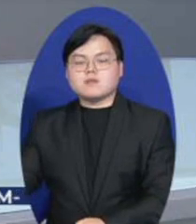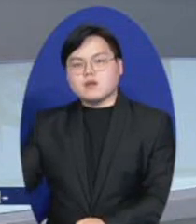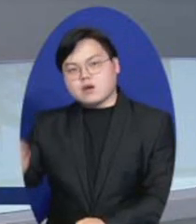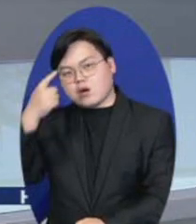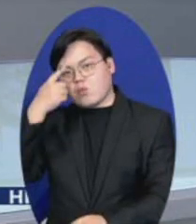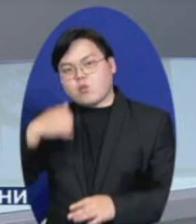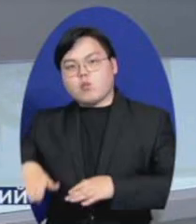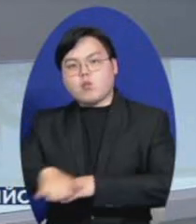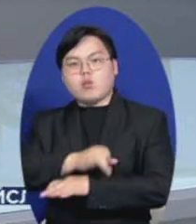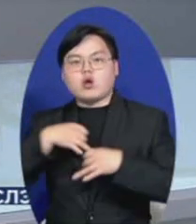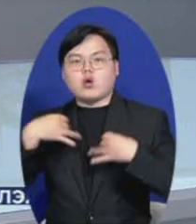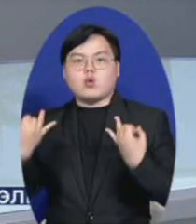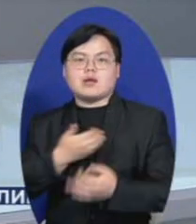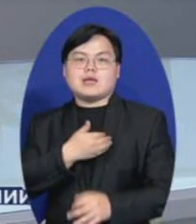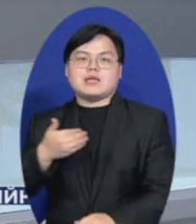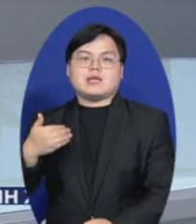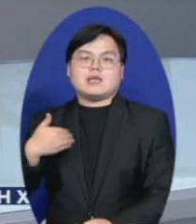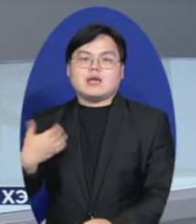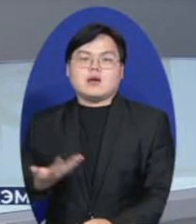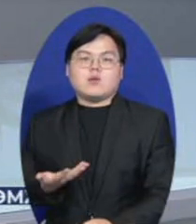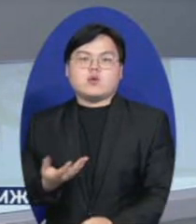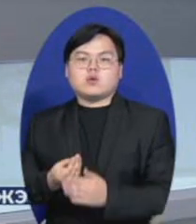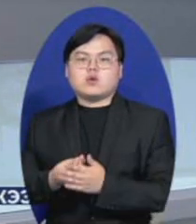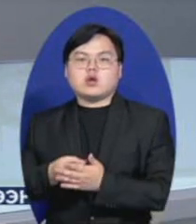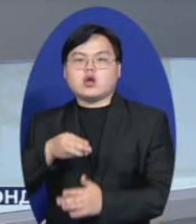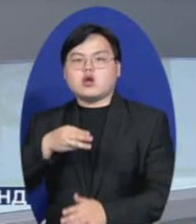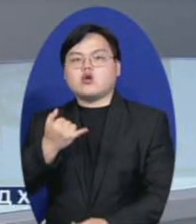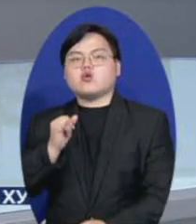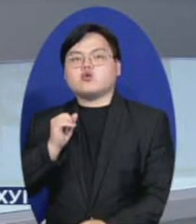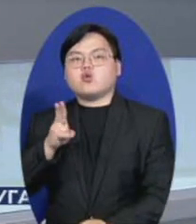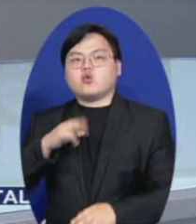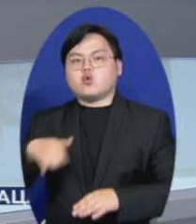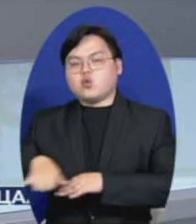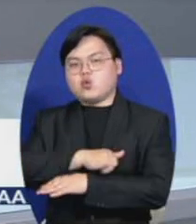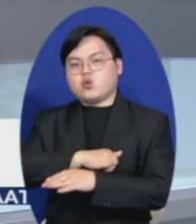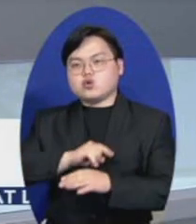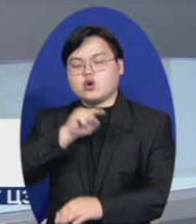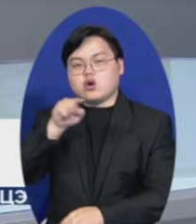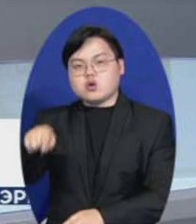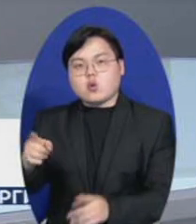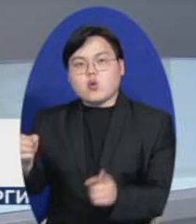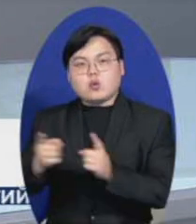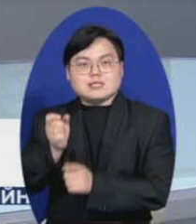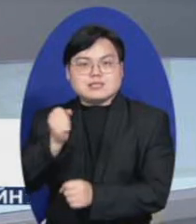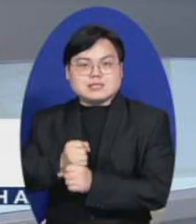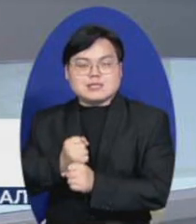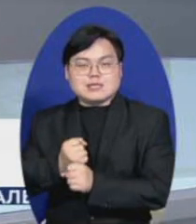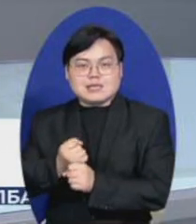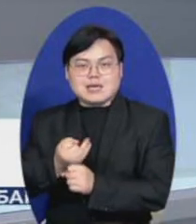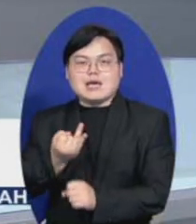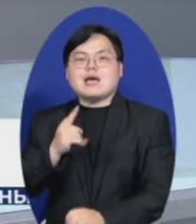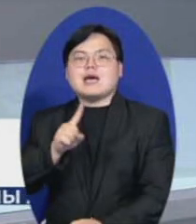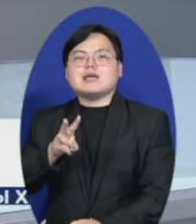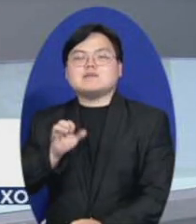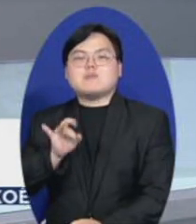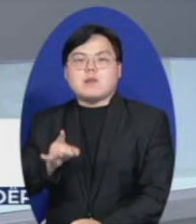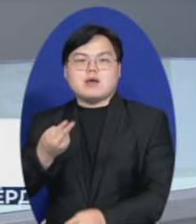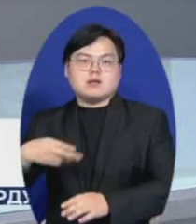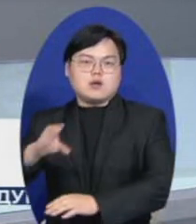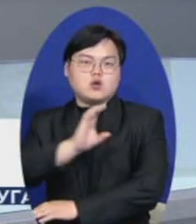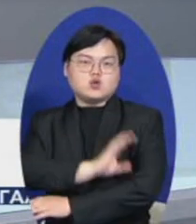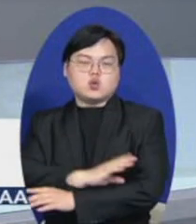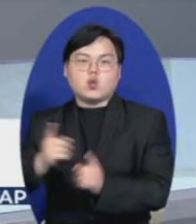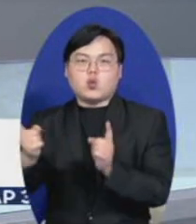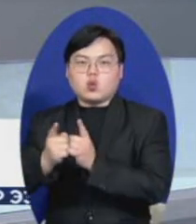Монгол Улсын Их Хурлын дарга Гомбч авийн зандан шатар бүгд найрамдах Түрк улсад хийж байгаа албан ёсны альчлахаа хүрээнд Измир Катип Чилеби их сургууль